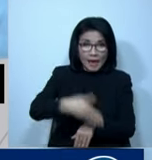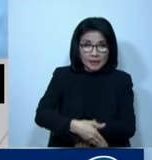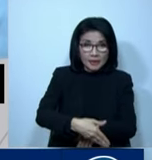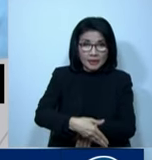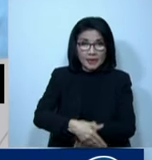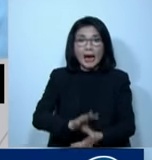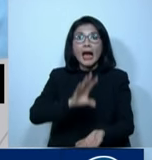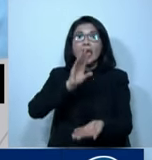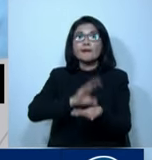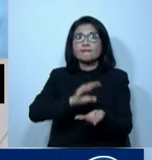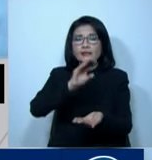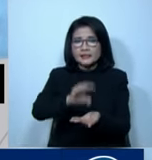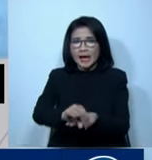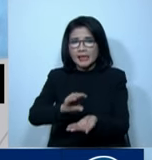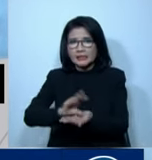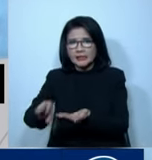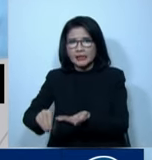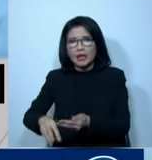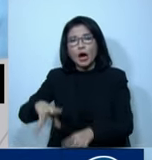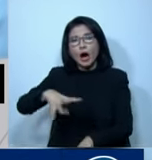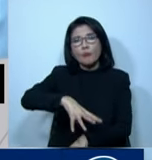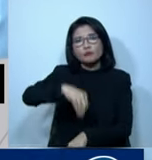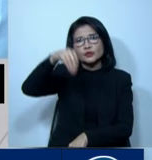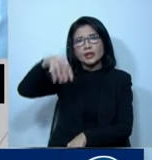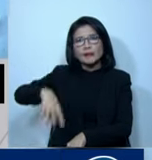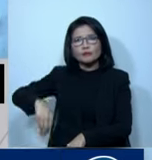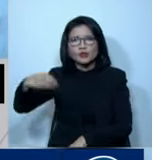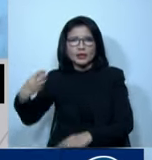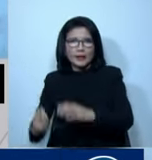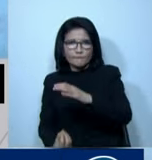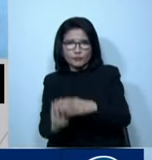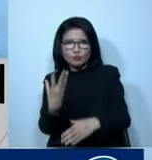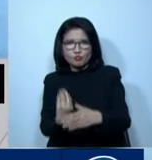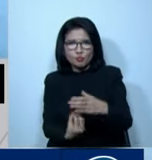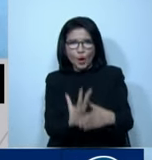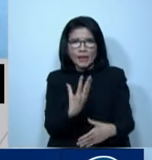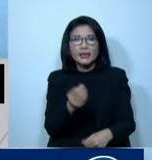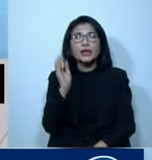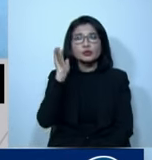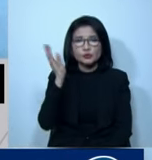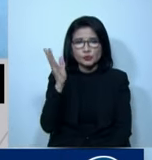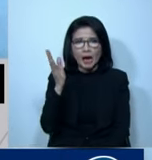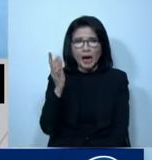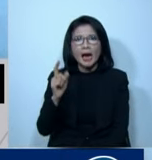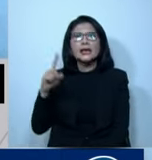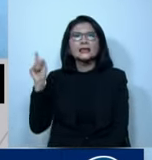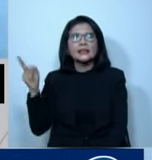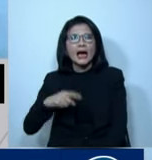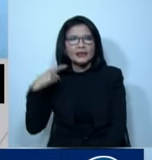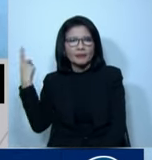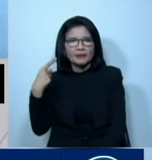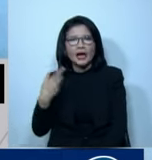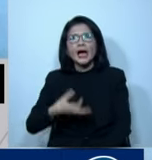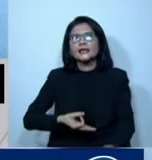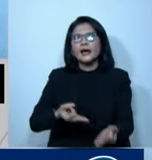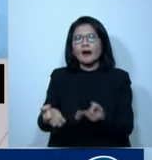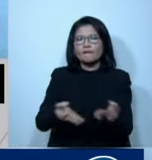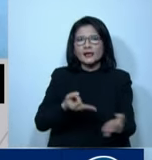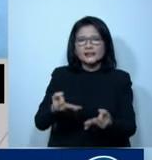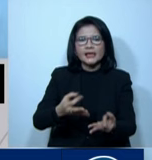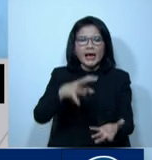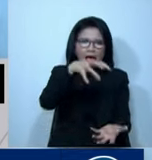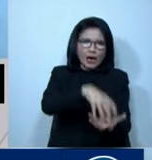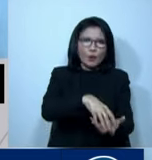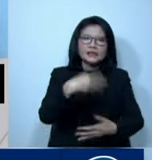berinvestasi katakan pusat-pusat pertumbuhan sudah diberikan kepada mereka oleh pemerintah dengan fasilitasi